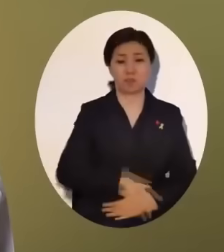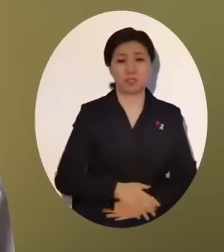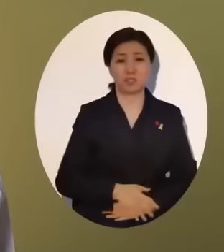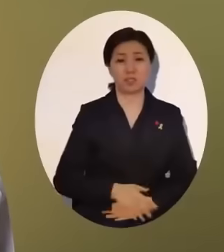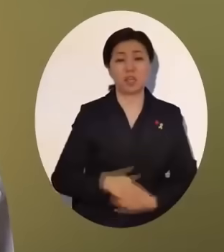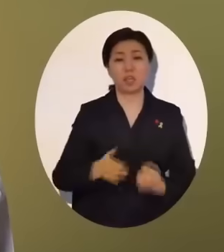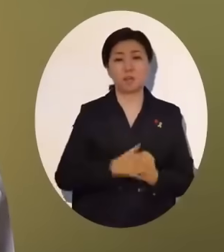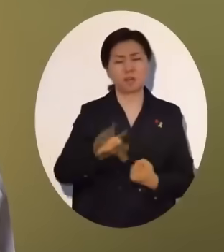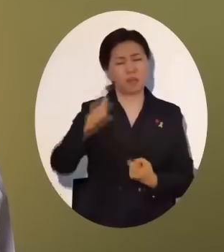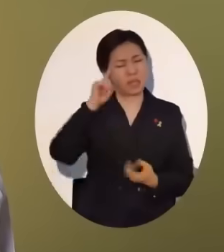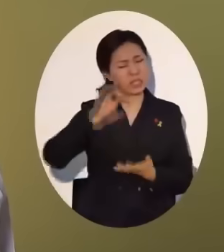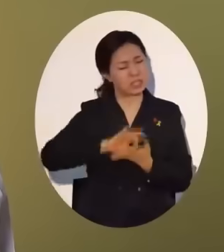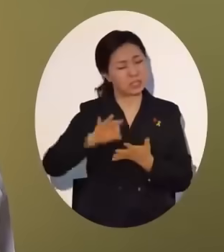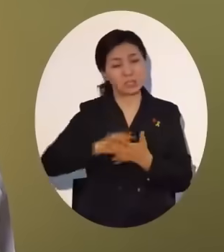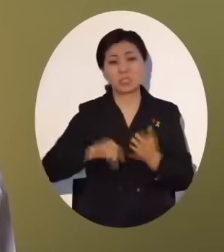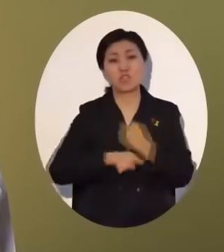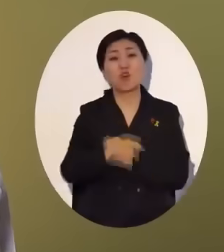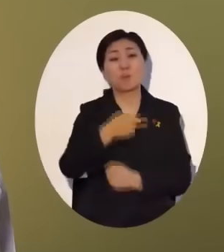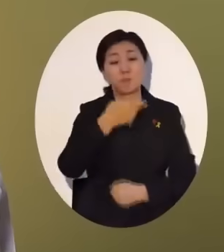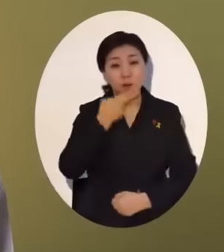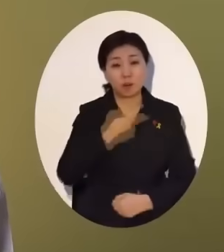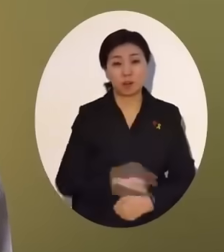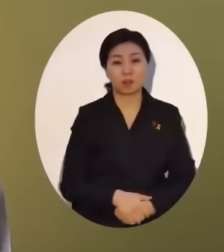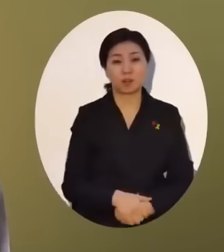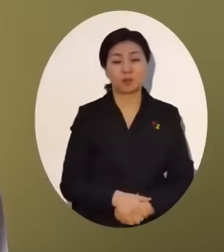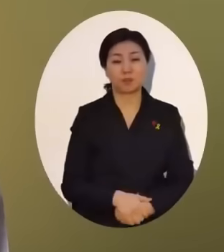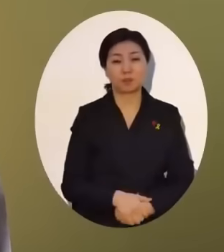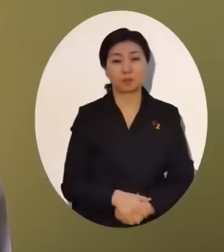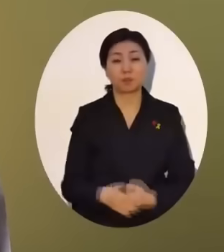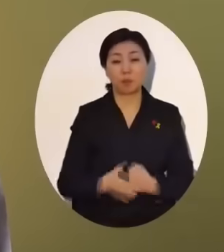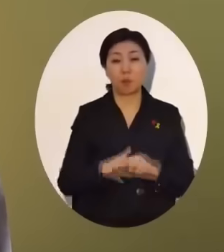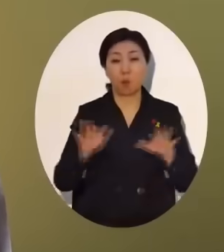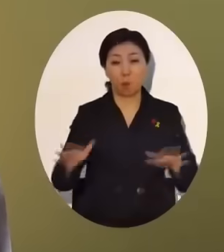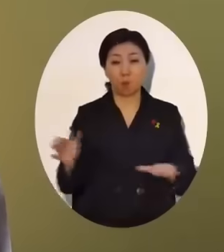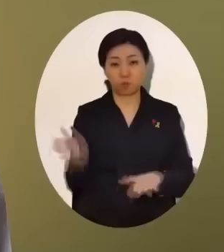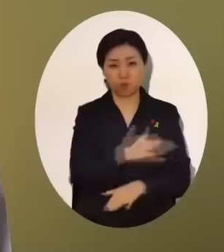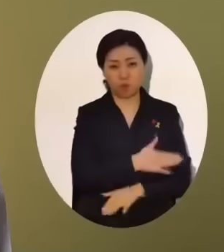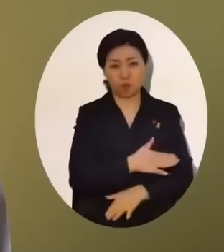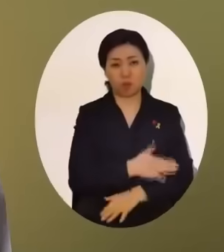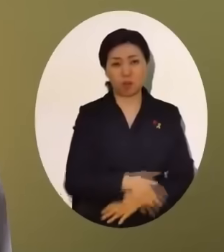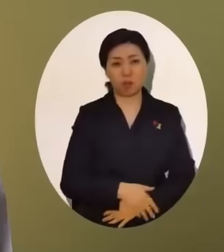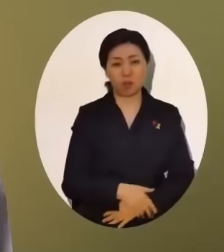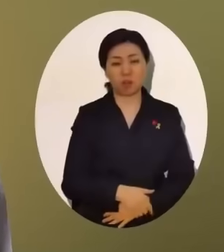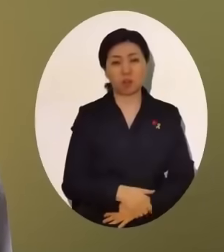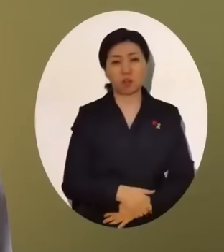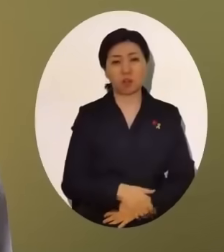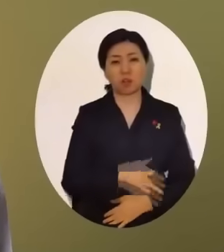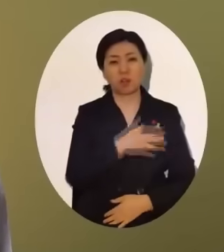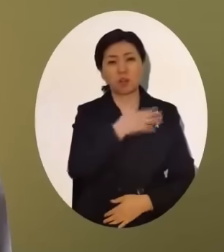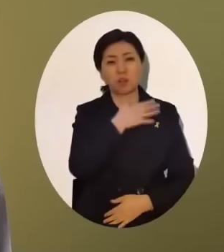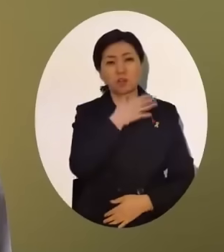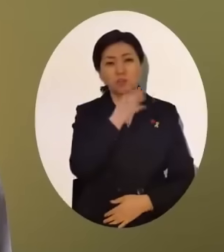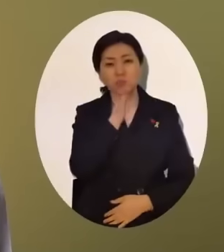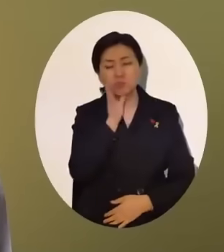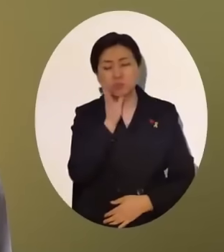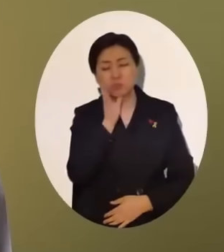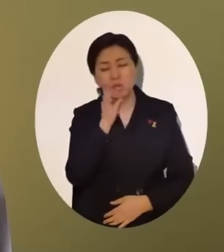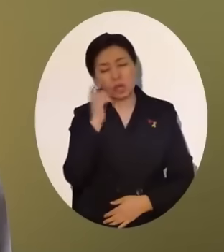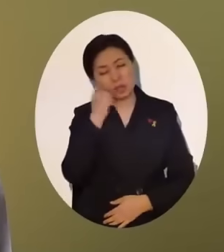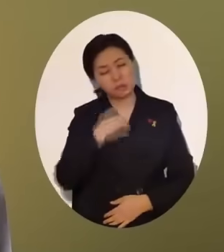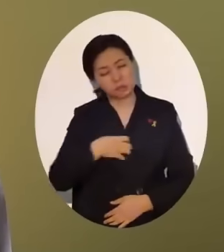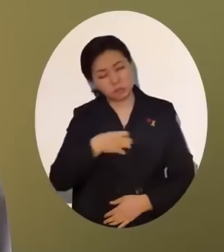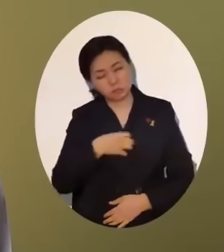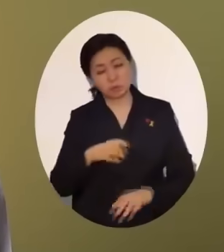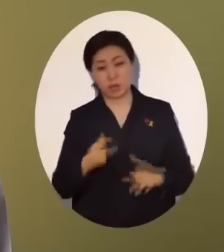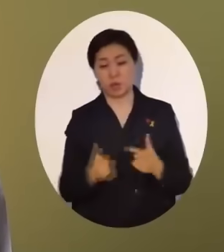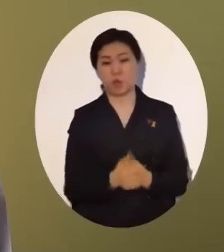필요가 없다 이 말이야. 그러니까 오늘부터는 죽는 건 슬프다 이리마 저기 뭐 늙는 건 슬프다 이리마 늙는